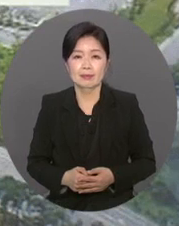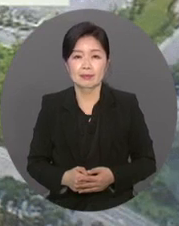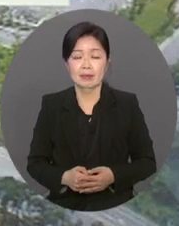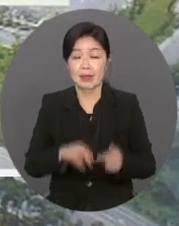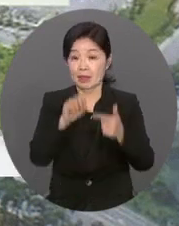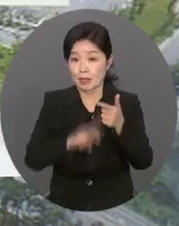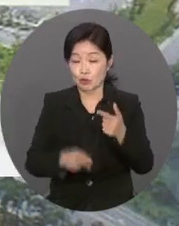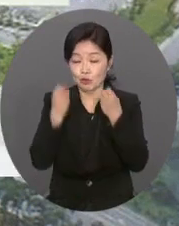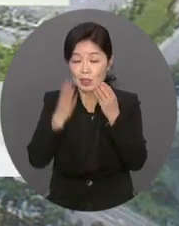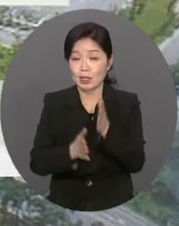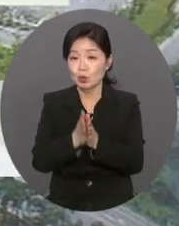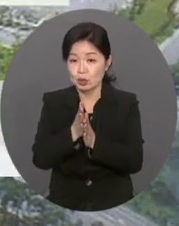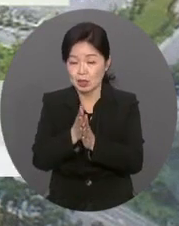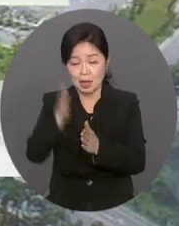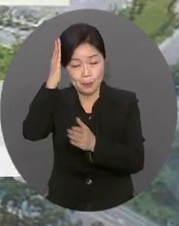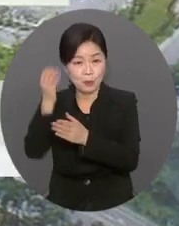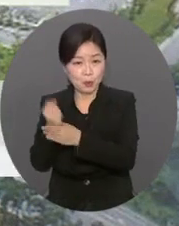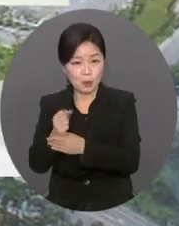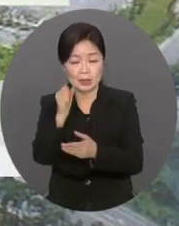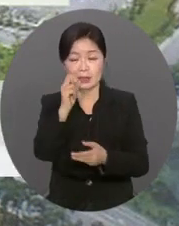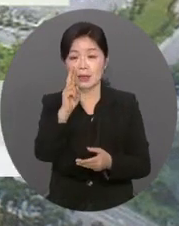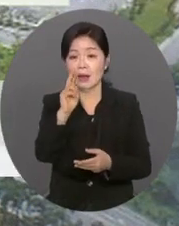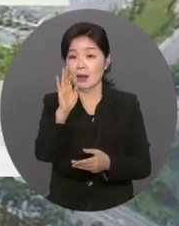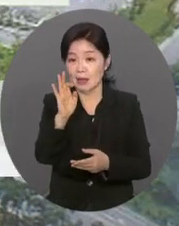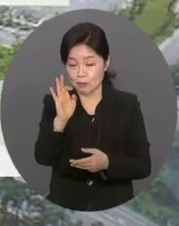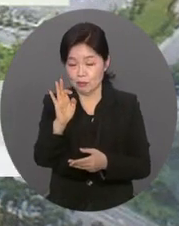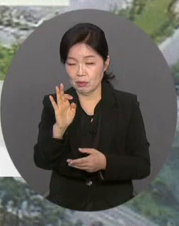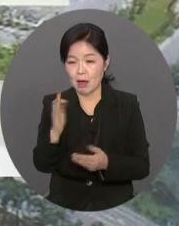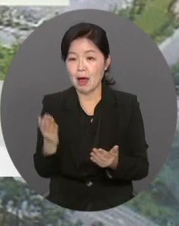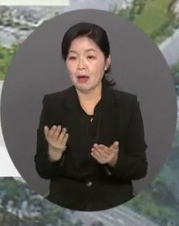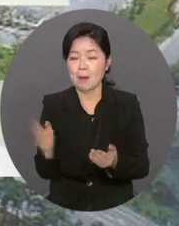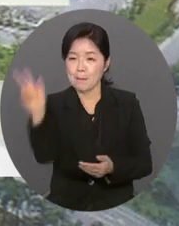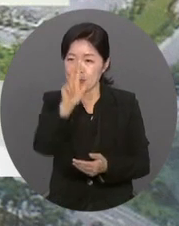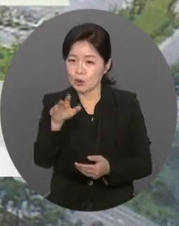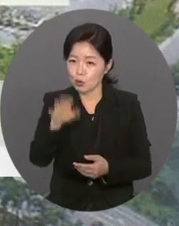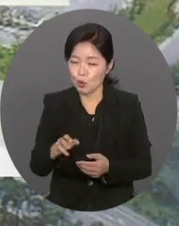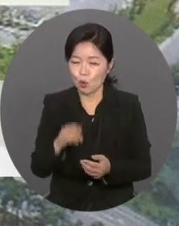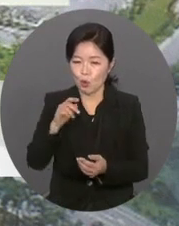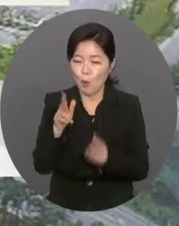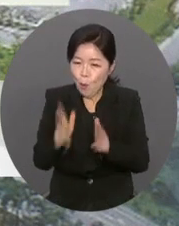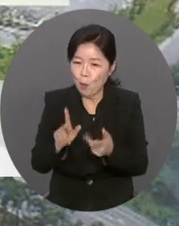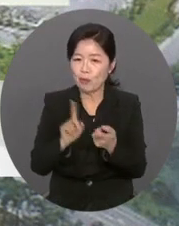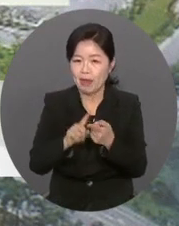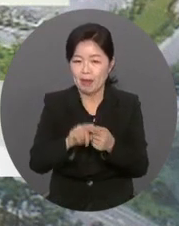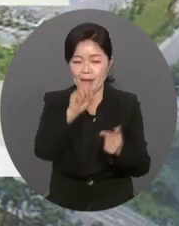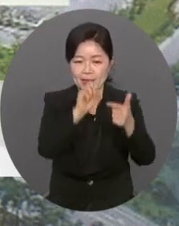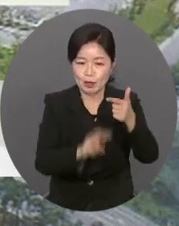나주 혁신도시의 폐기물 고형연료 srf 열병합 발전소 가동을 놓고 버린 나주시와